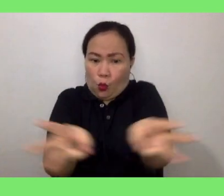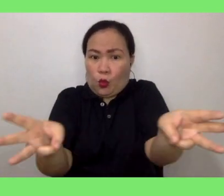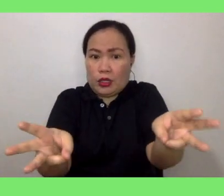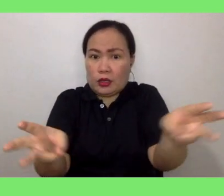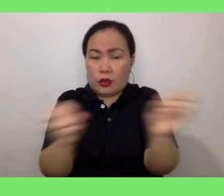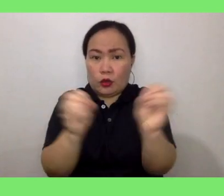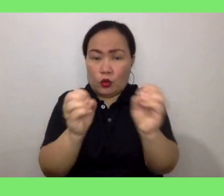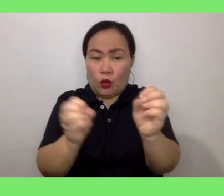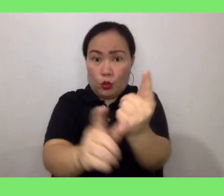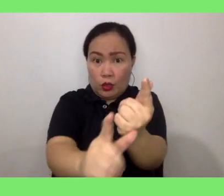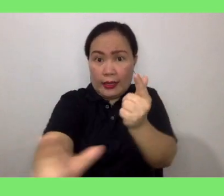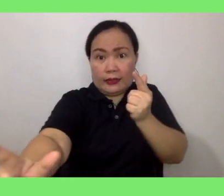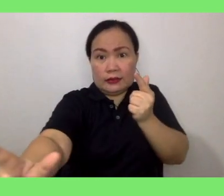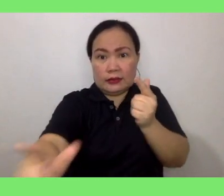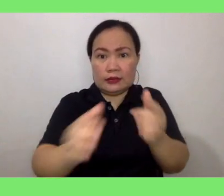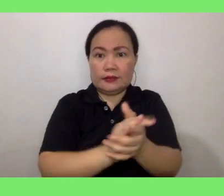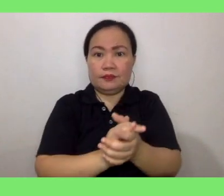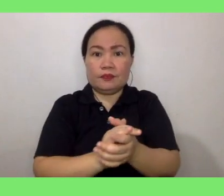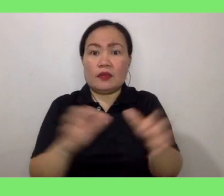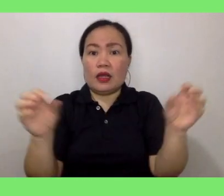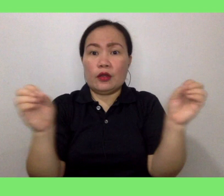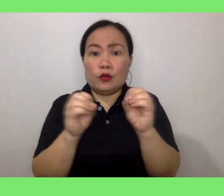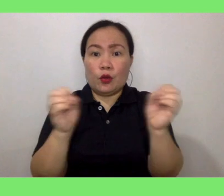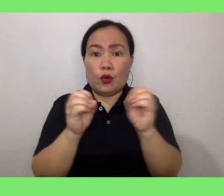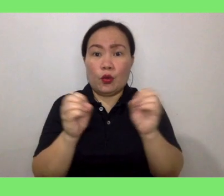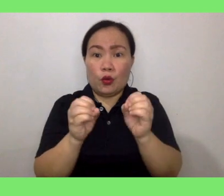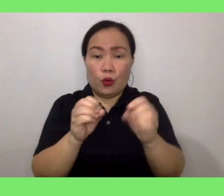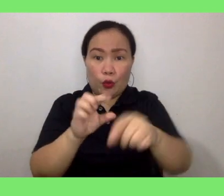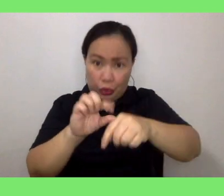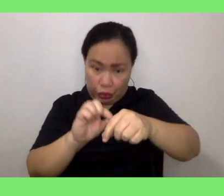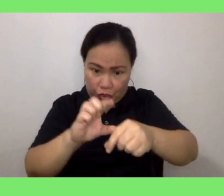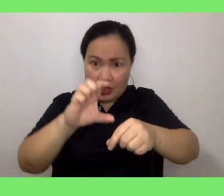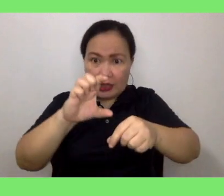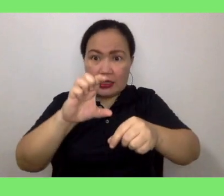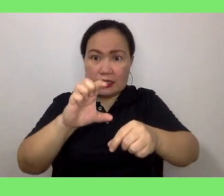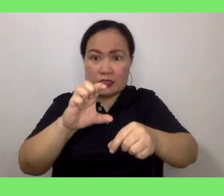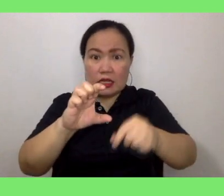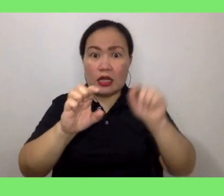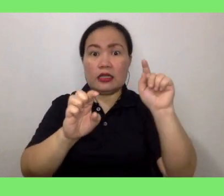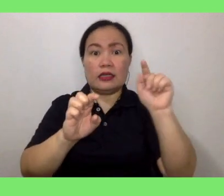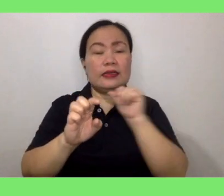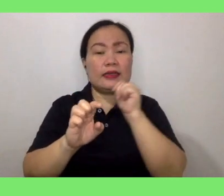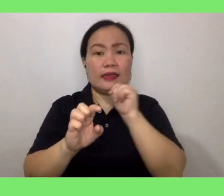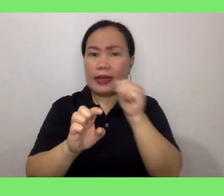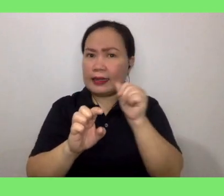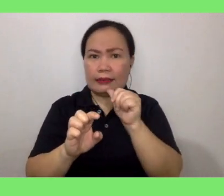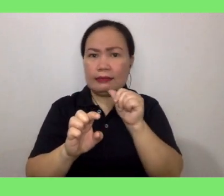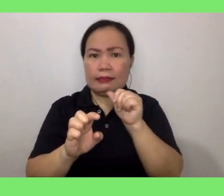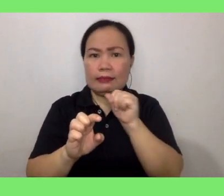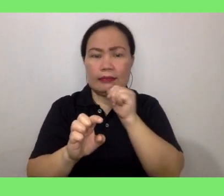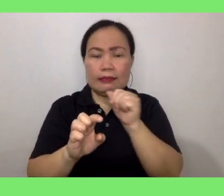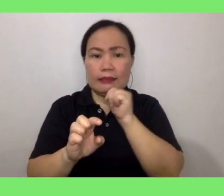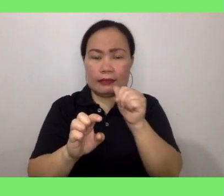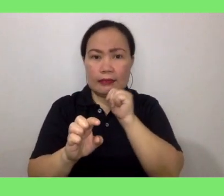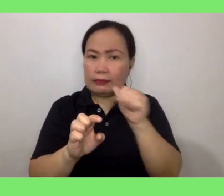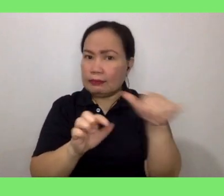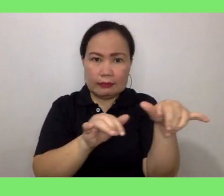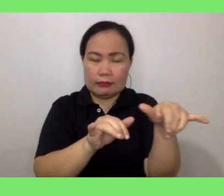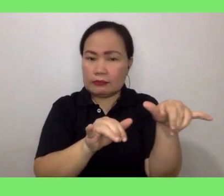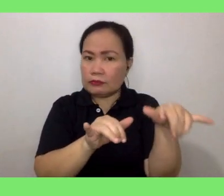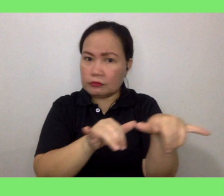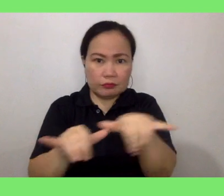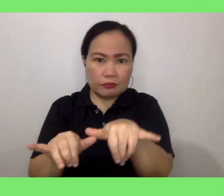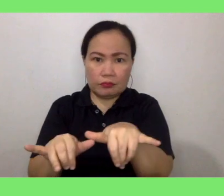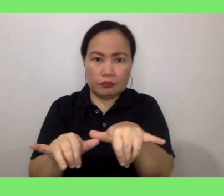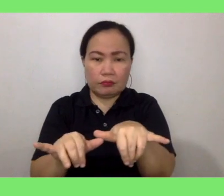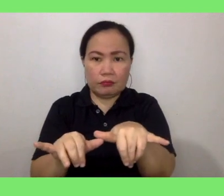andyan lang siya. Okay? So, andyan lang siya. Meron siyang location pero wala siyang sukat.